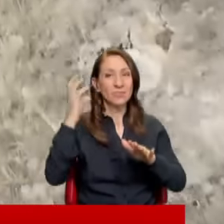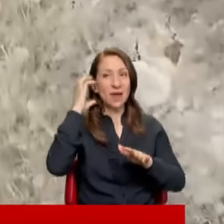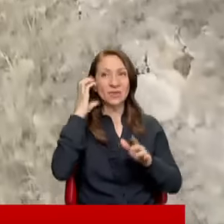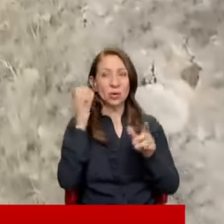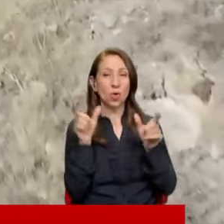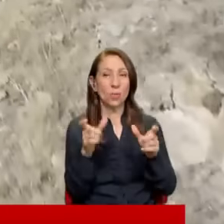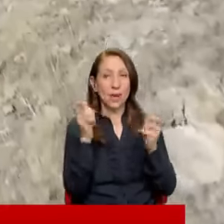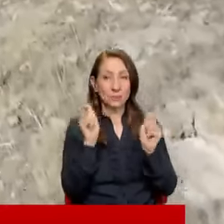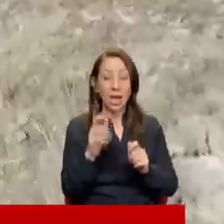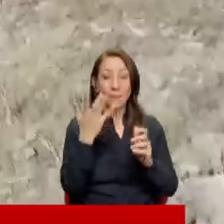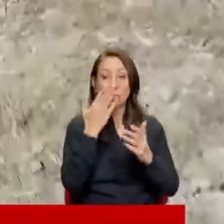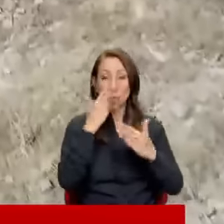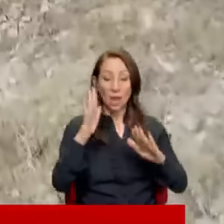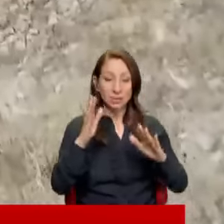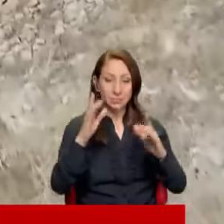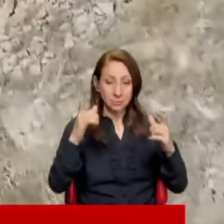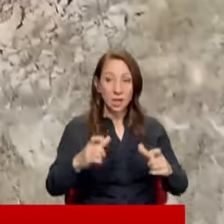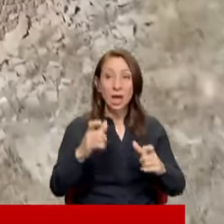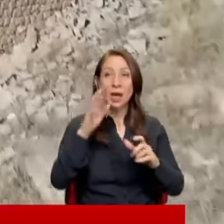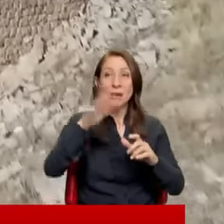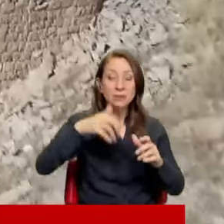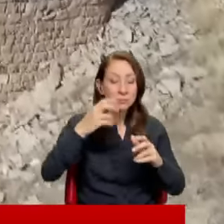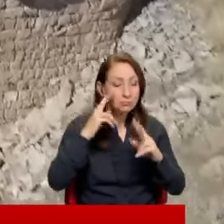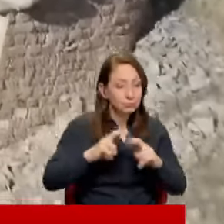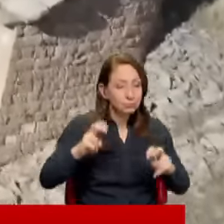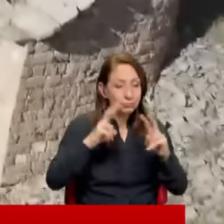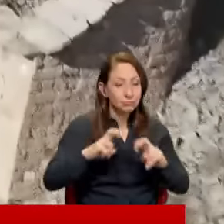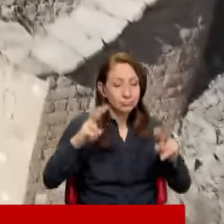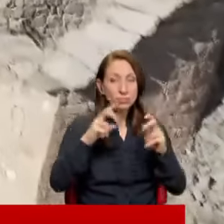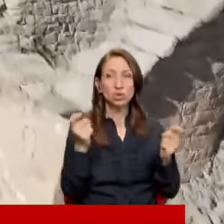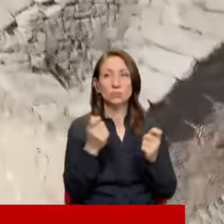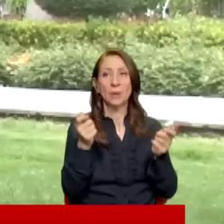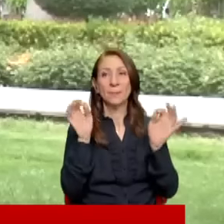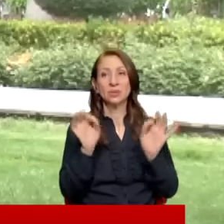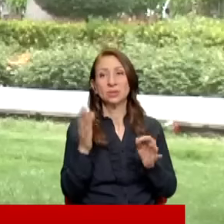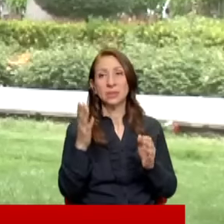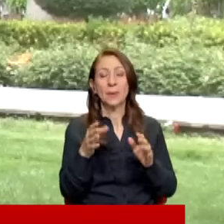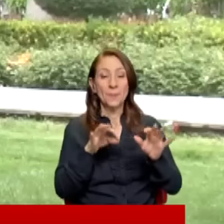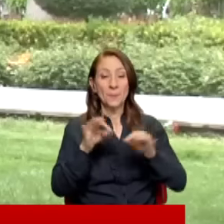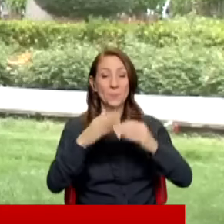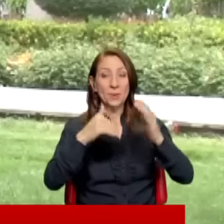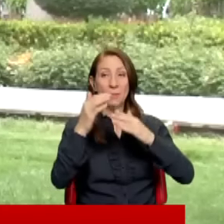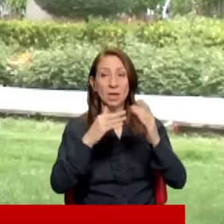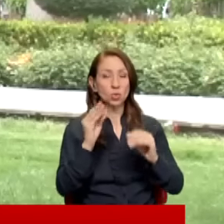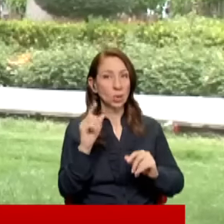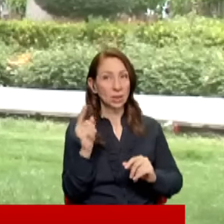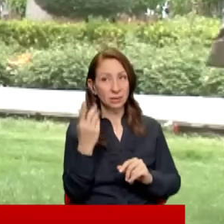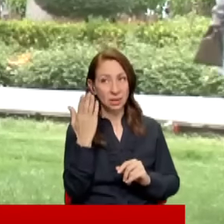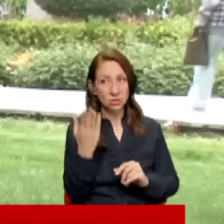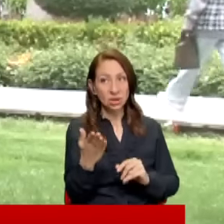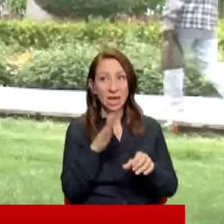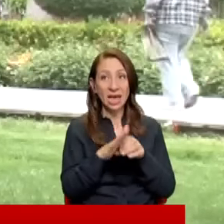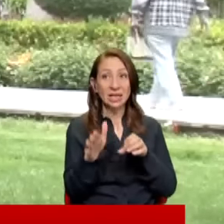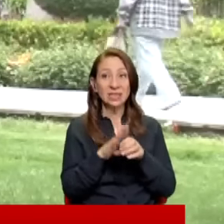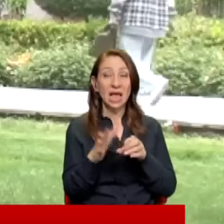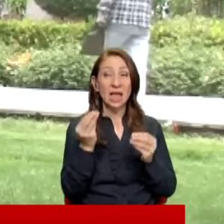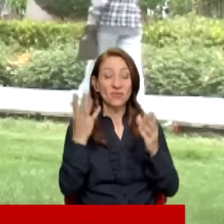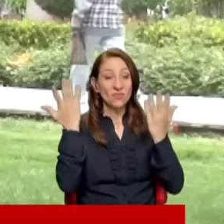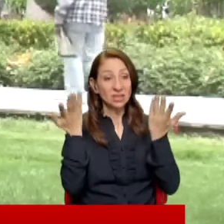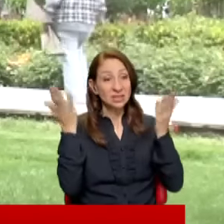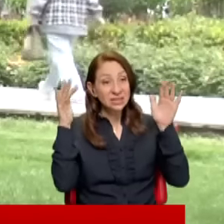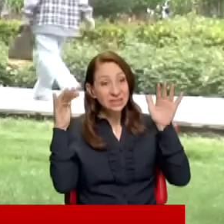alınacak hem doğal sit alanı hem de arkeolojik sit alanı olarak bölgede çalışmalar başladı mimari yapısı çok ilginç Kayseri'deki en